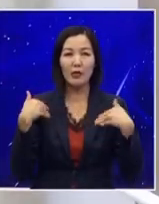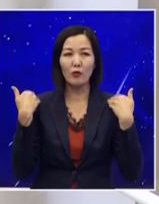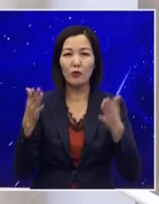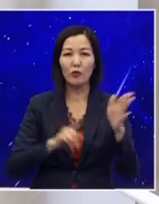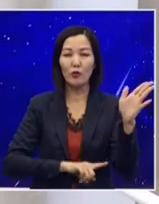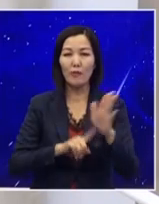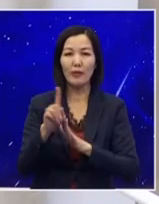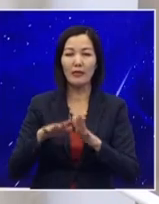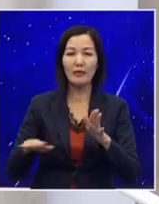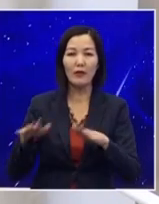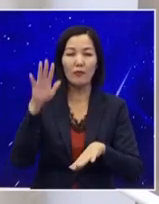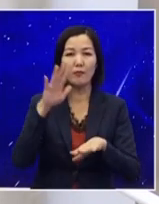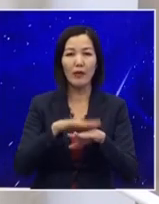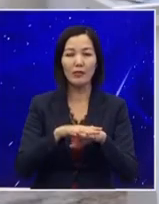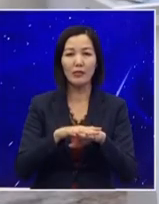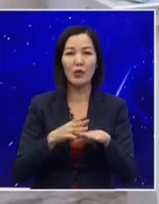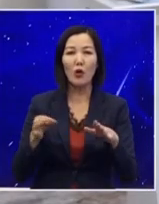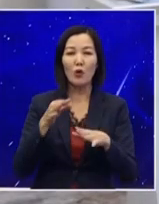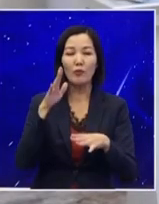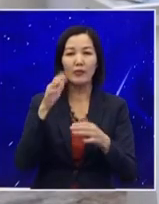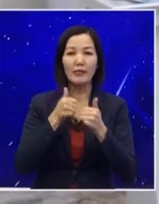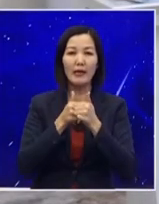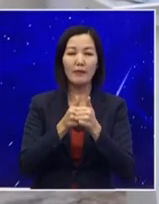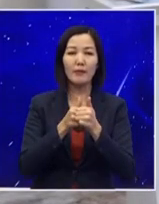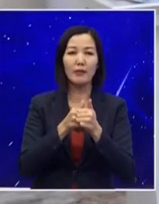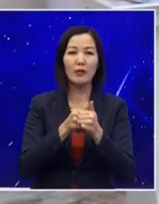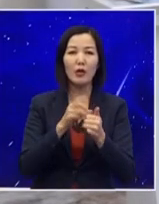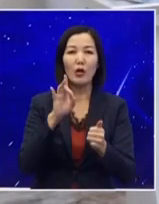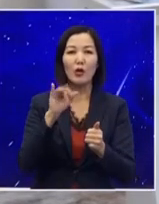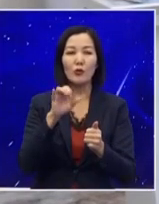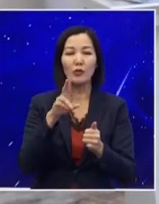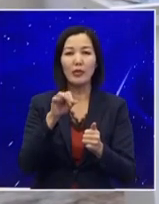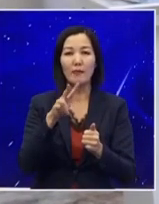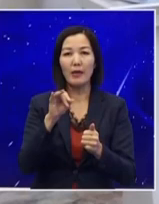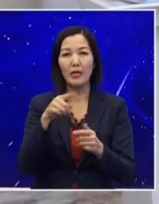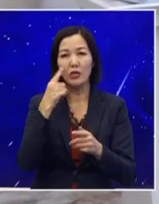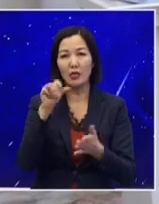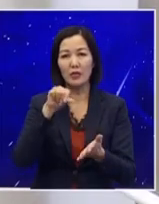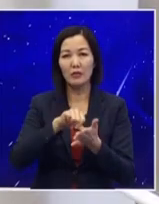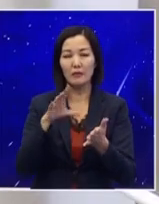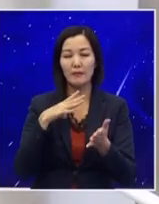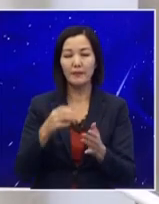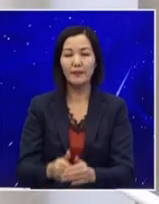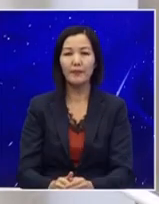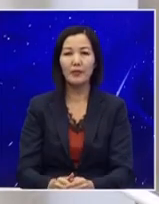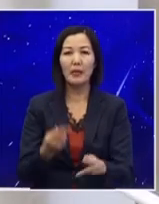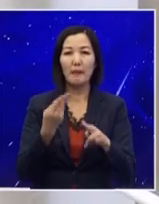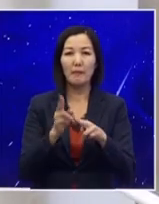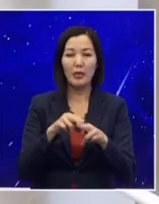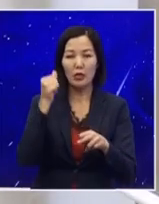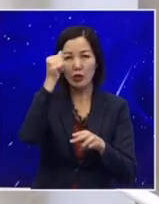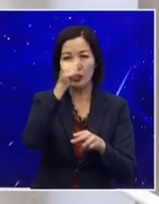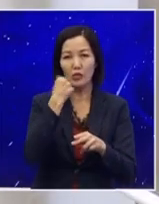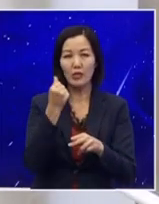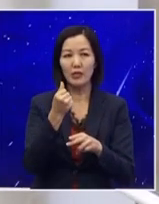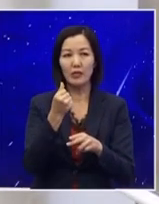басталды. Аймақ басшысының құттықтауын облыс әкімінің орынбасары Рустам Әли жеткізді. Биылғы жылы